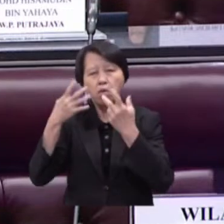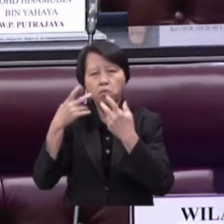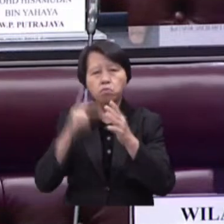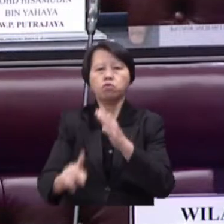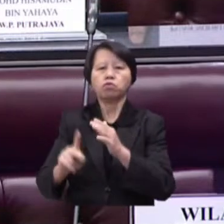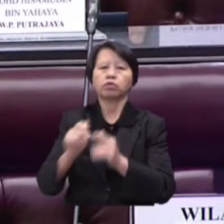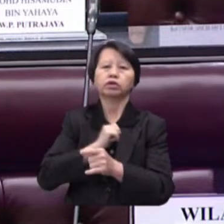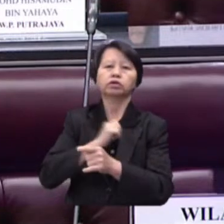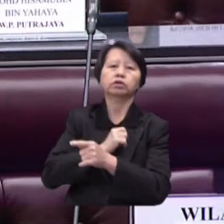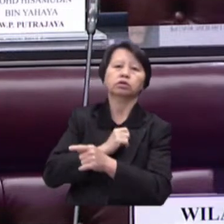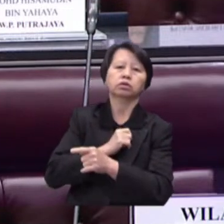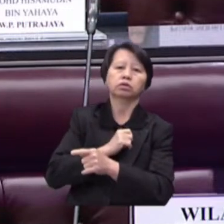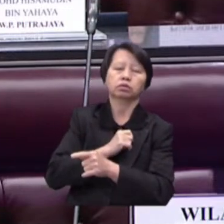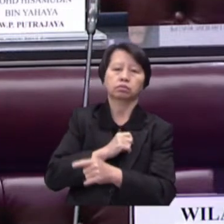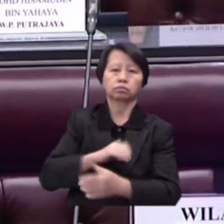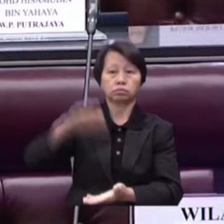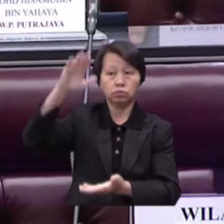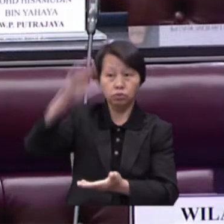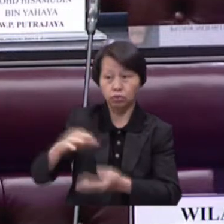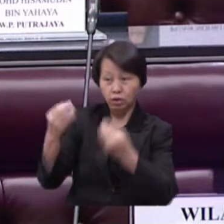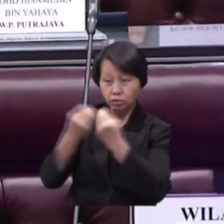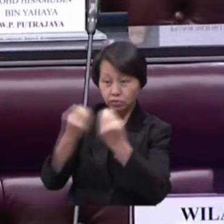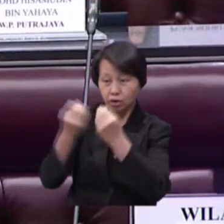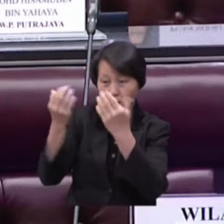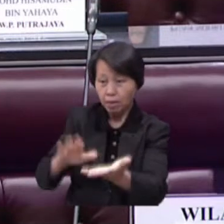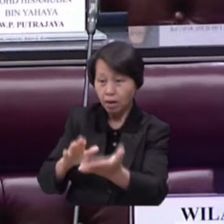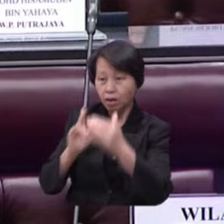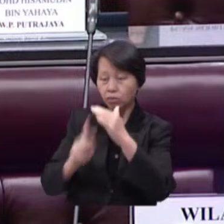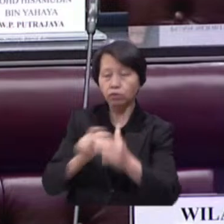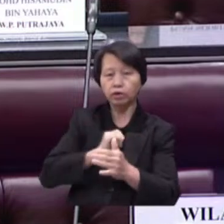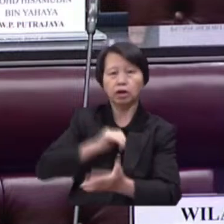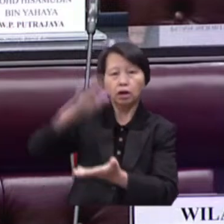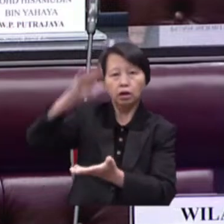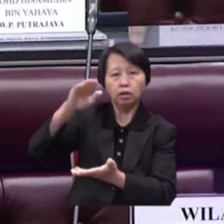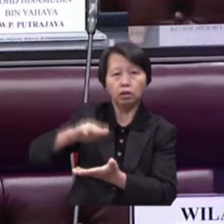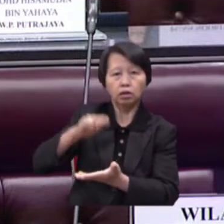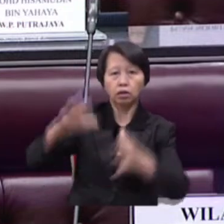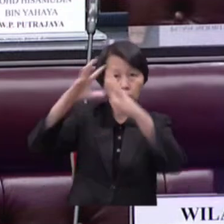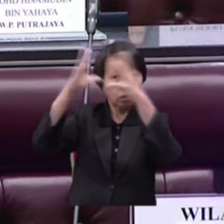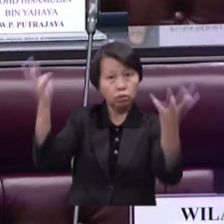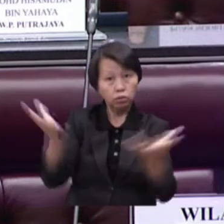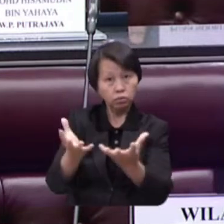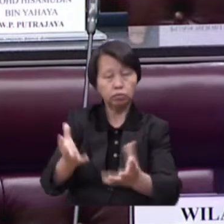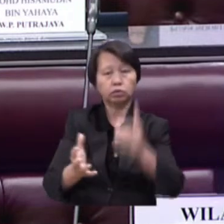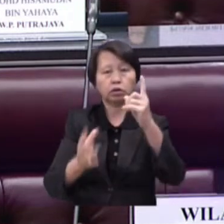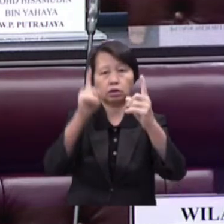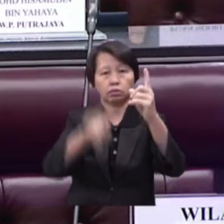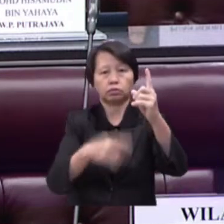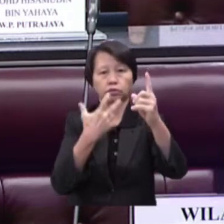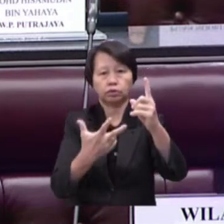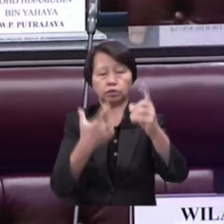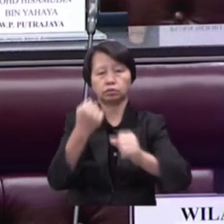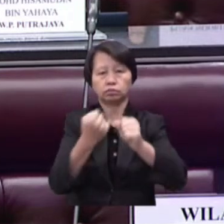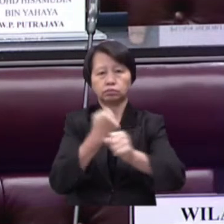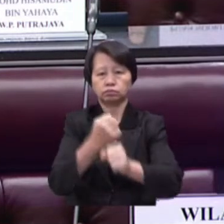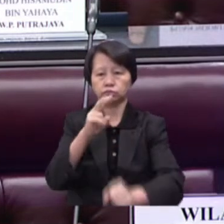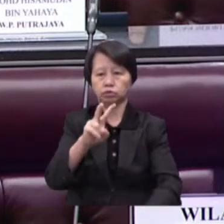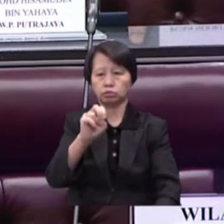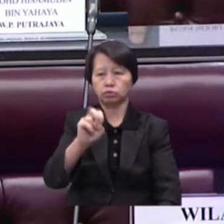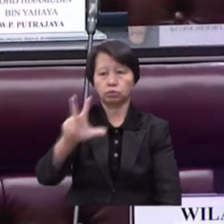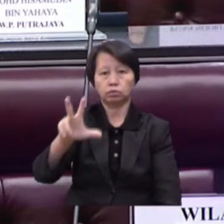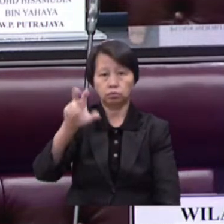tersebut mengurangkan kadar kematian bunuh diri globe sebanyak 1/3 pada tahun 23